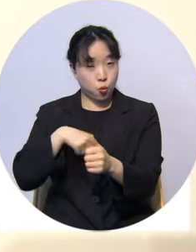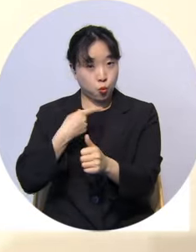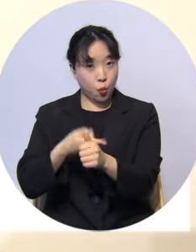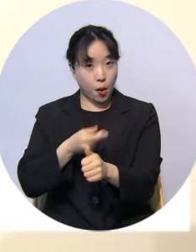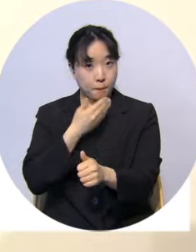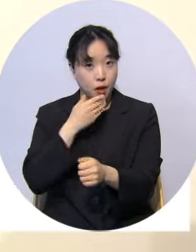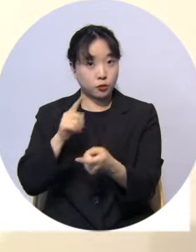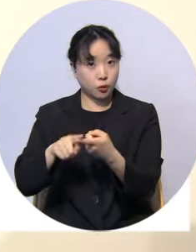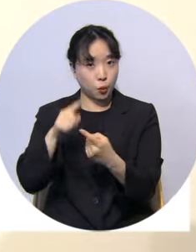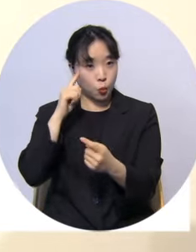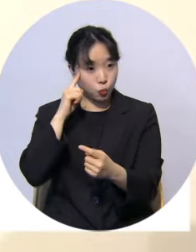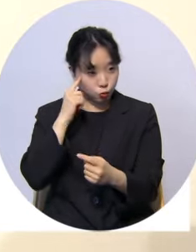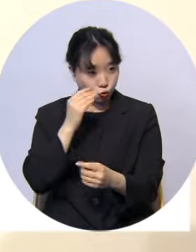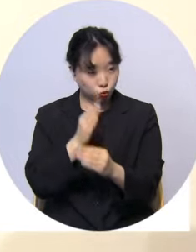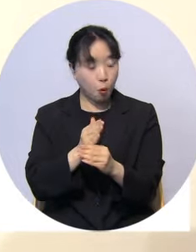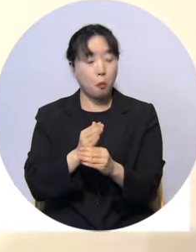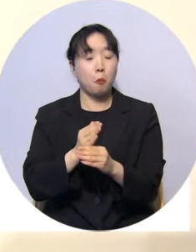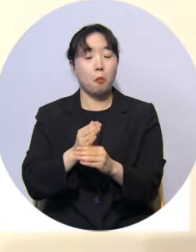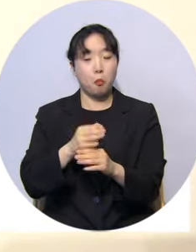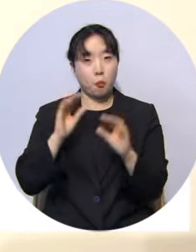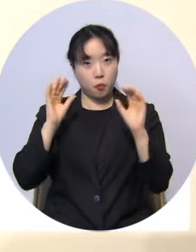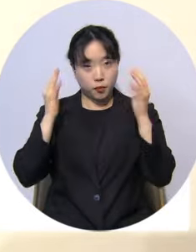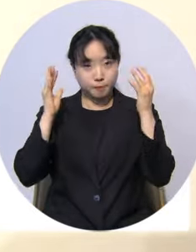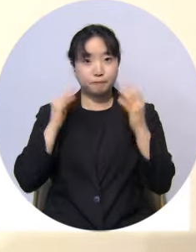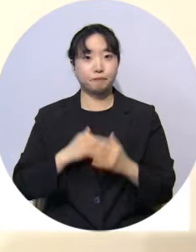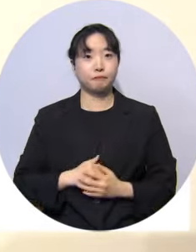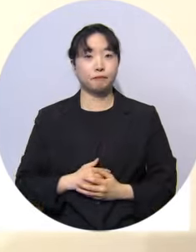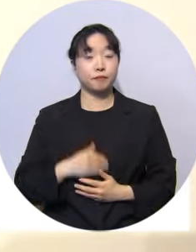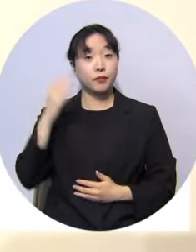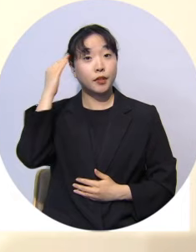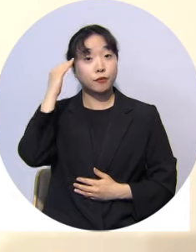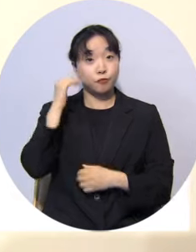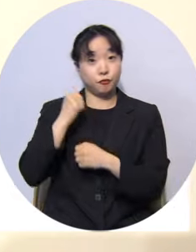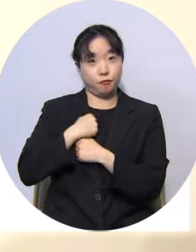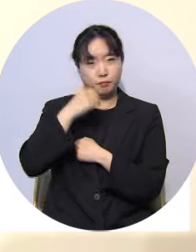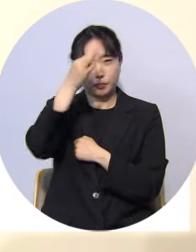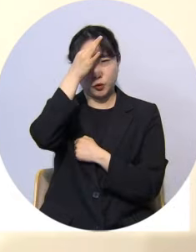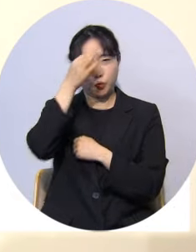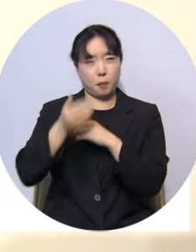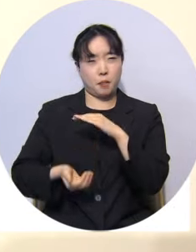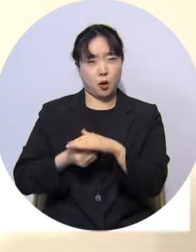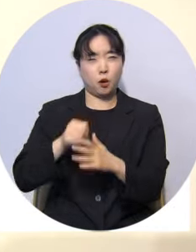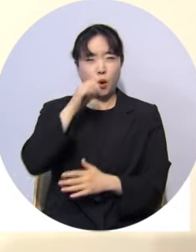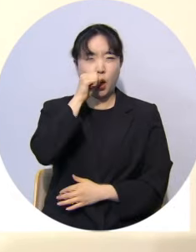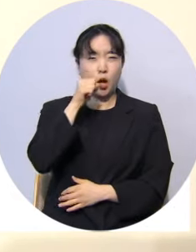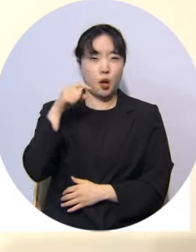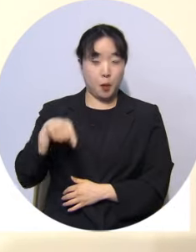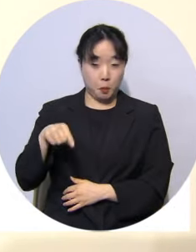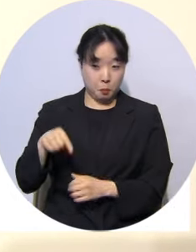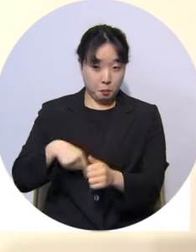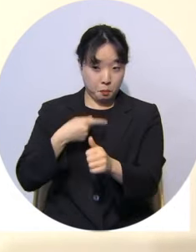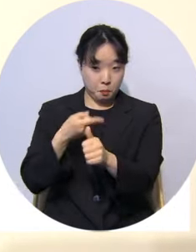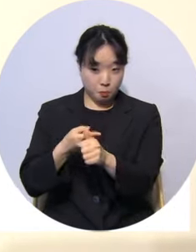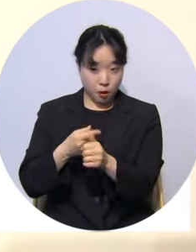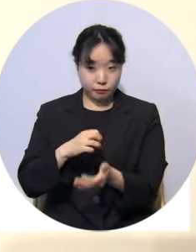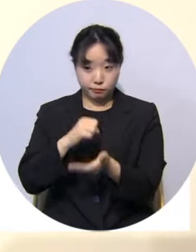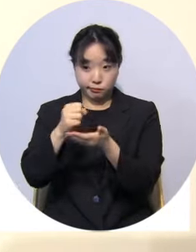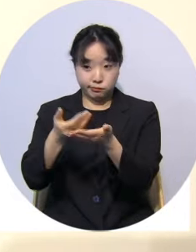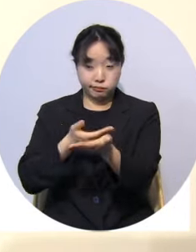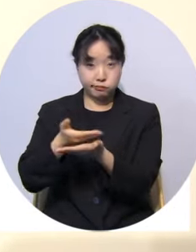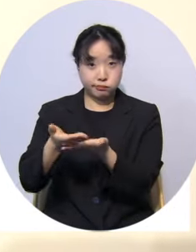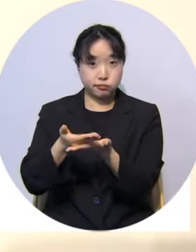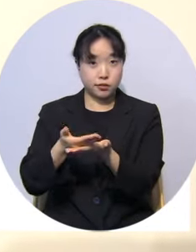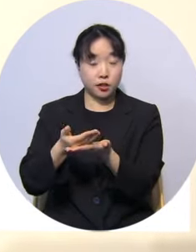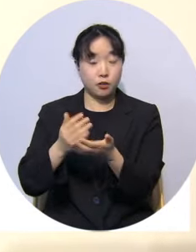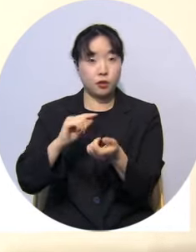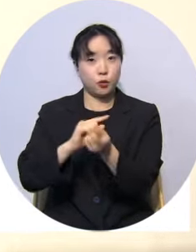것을 환영합니다. 한국의 우수한 국방과학기술을 능력을 오커스 필라2 발전과 영내 평화에